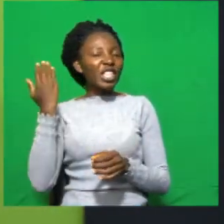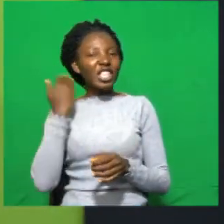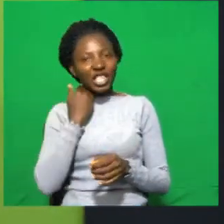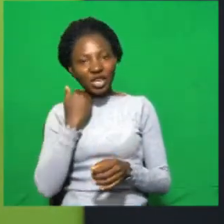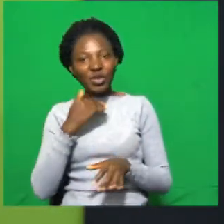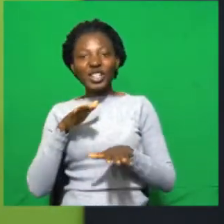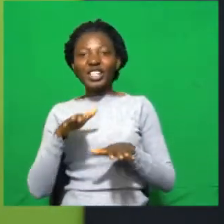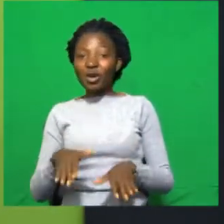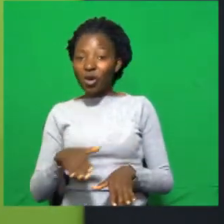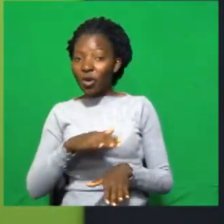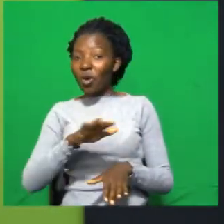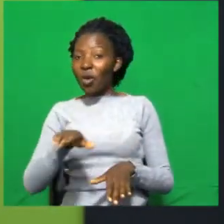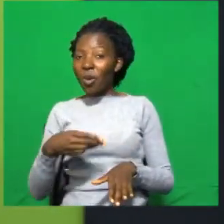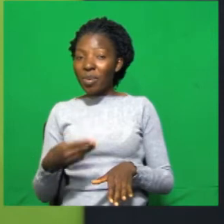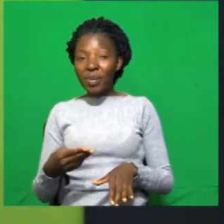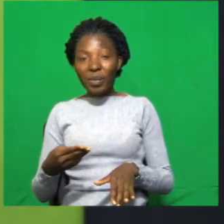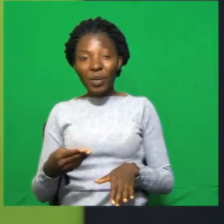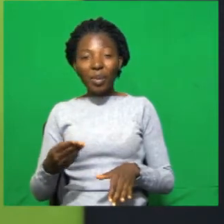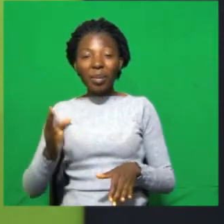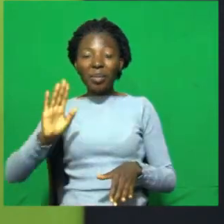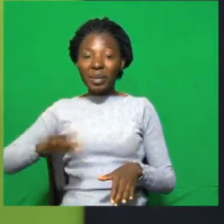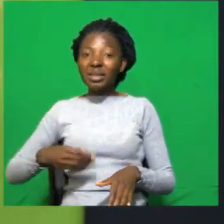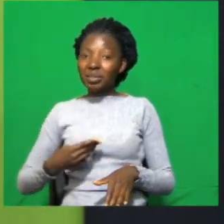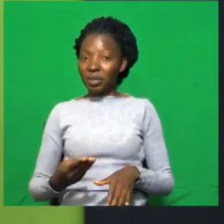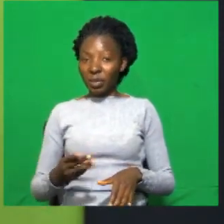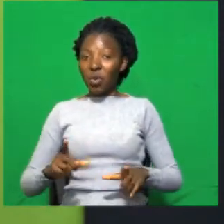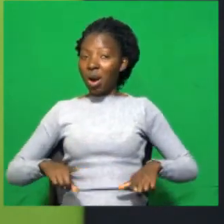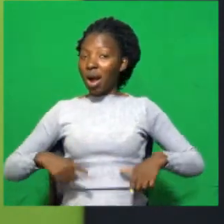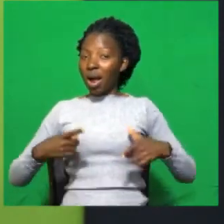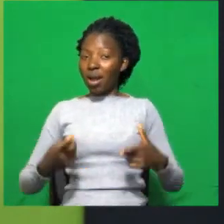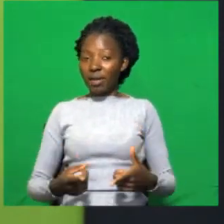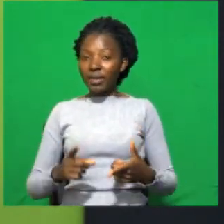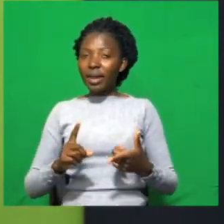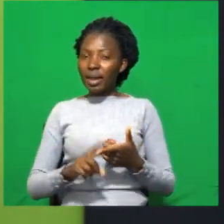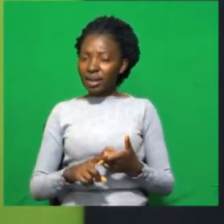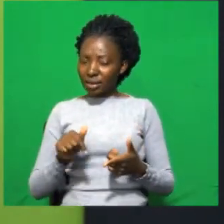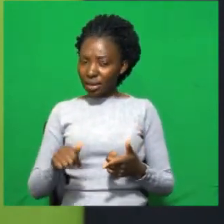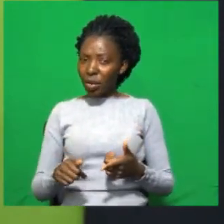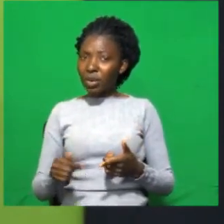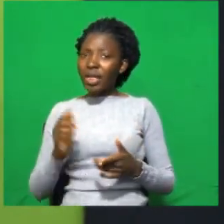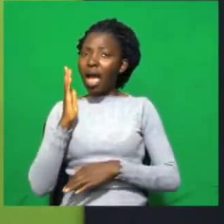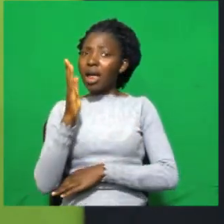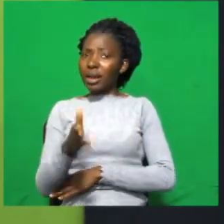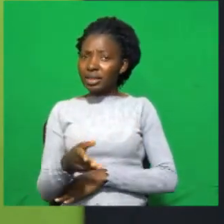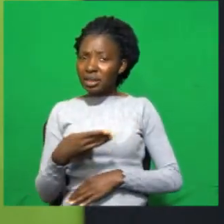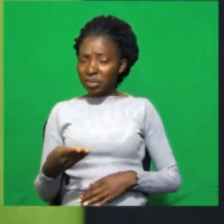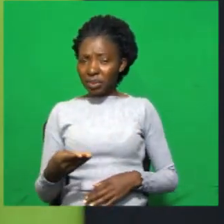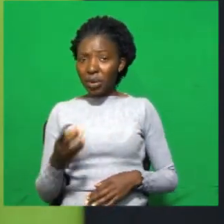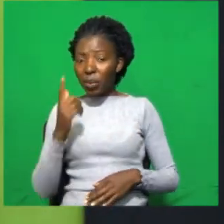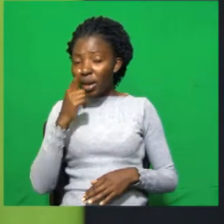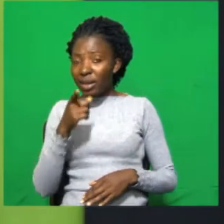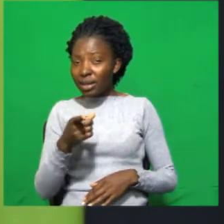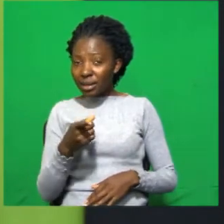kwauraya vapenyu vanenge vari vatadzi. Ngatichiona chimiro chinenge chine vatsvene pazvinenge